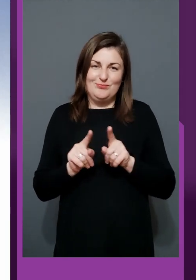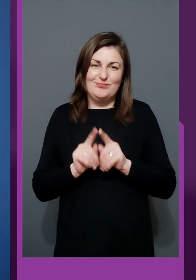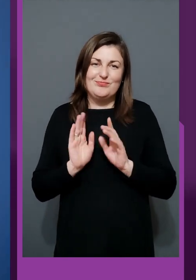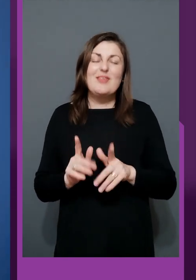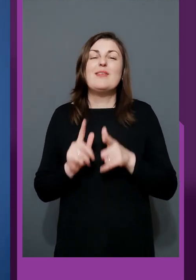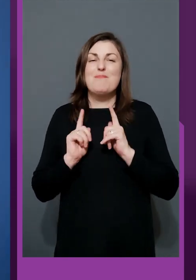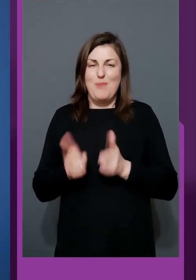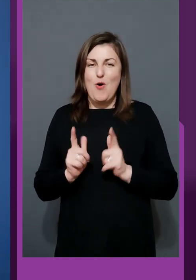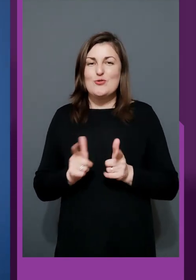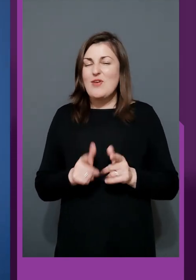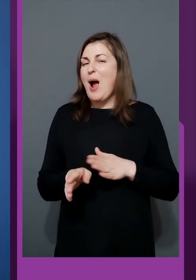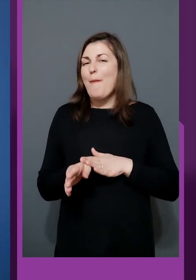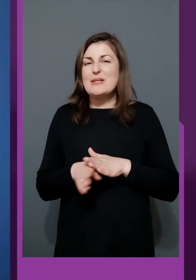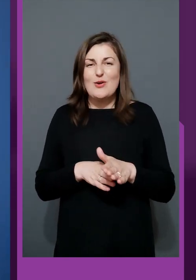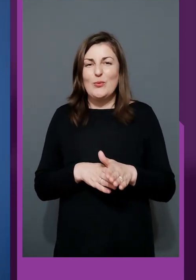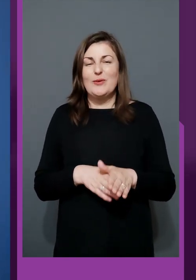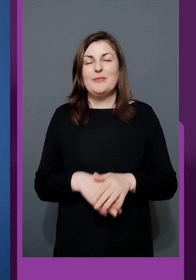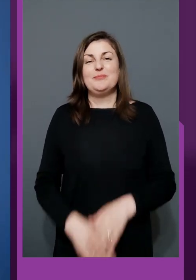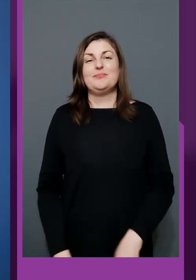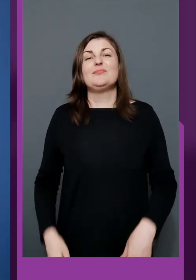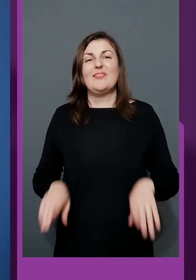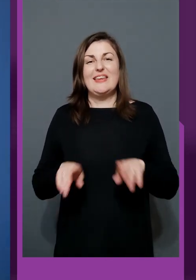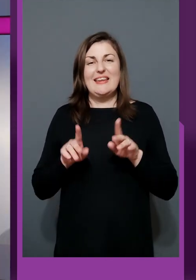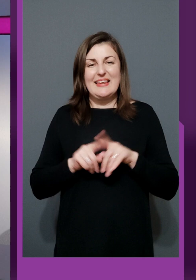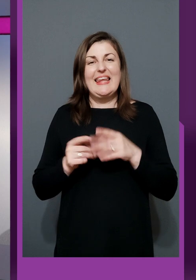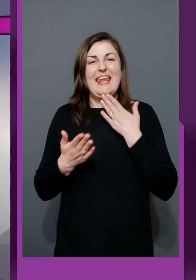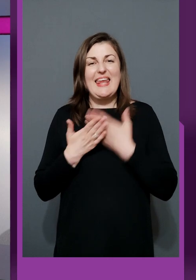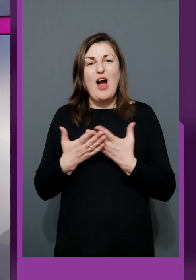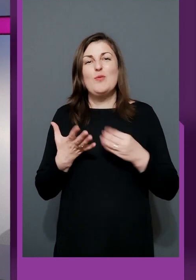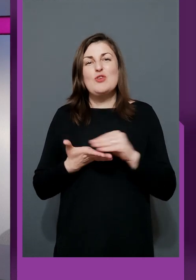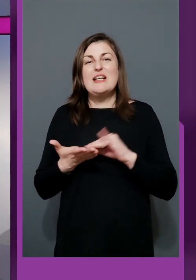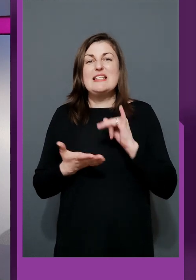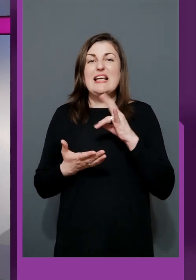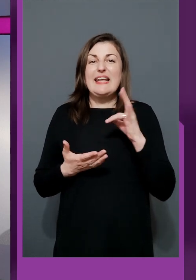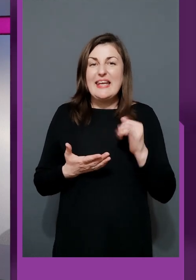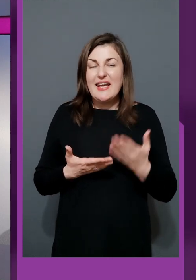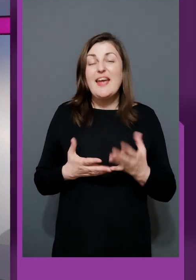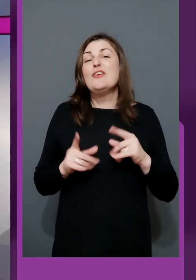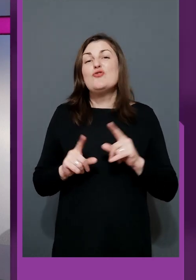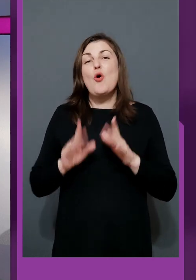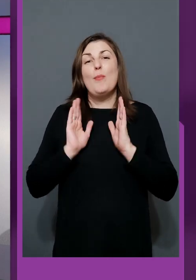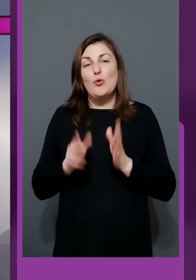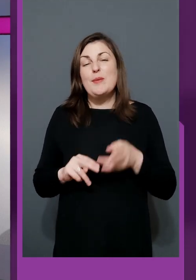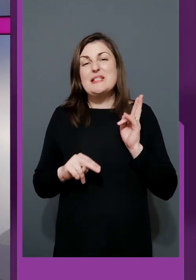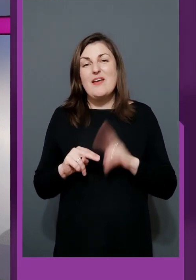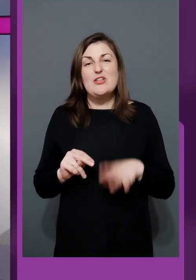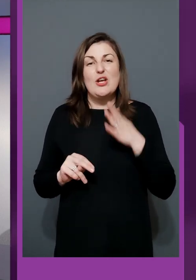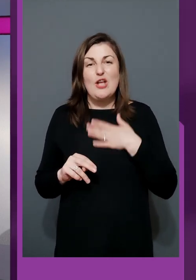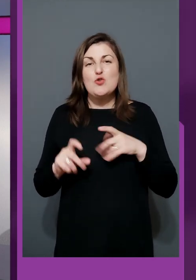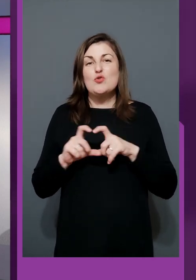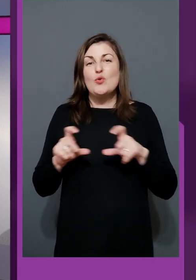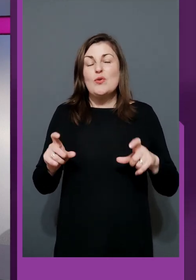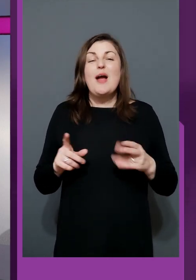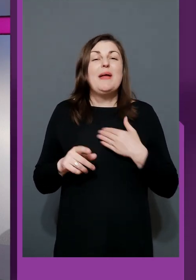зокрема погоджуюсь абсолютно так тому Дякуємо ще раз Ірині І що ж будемо